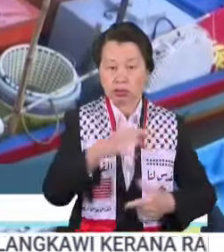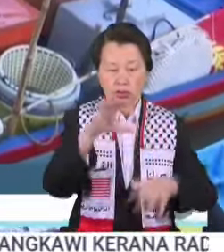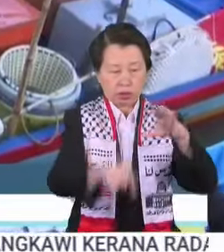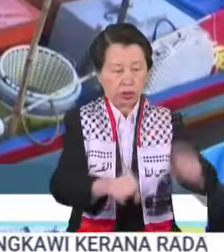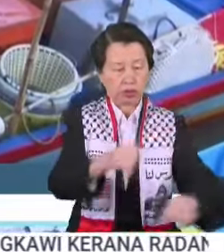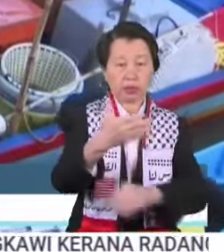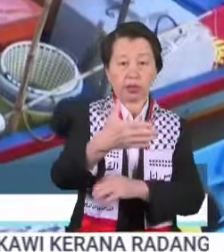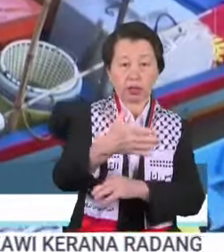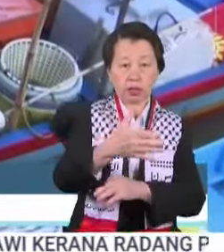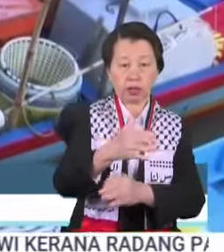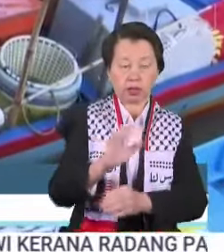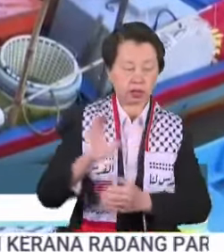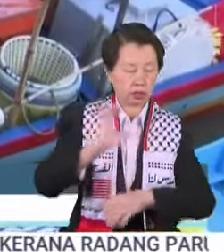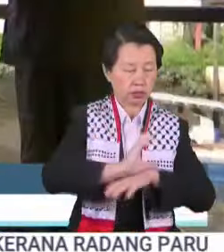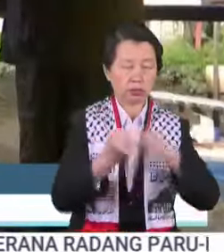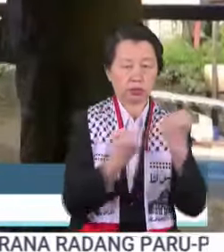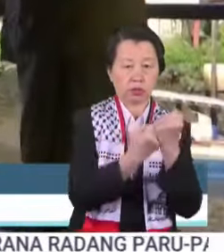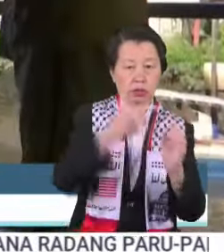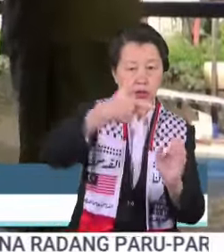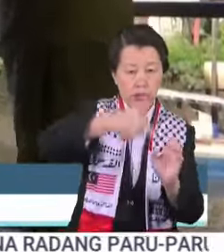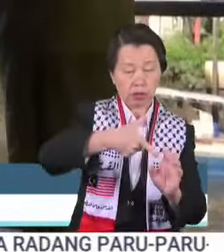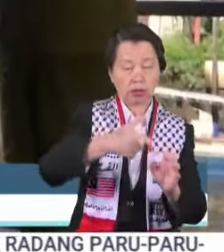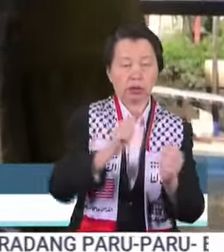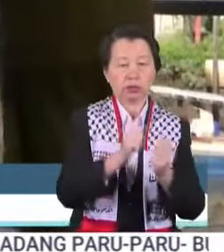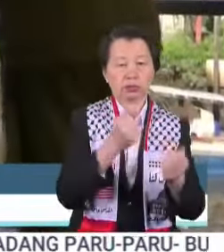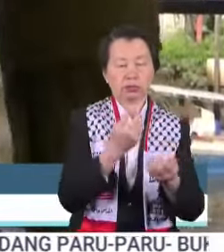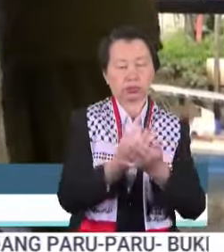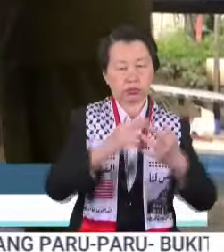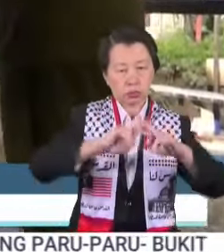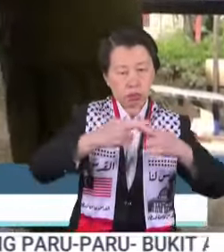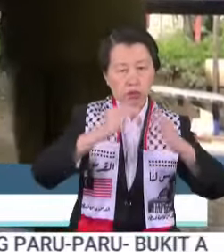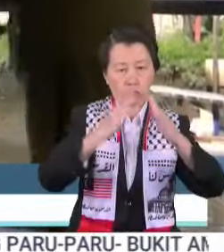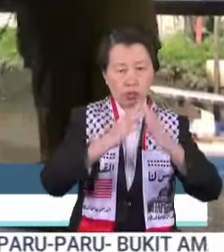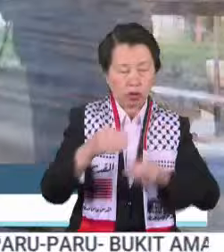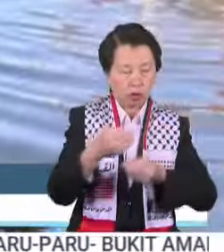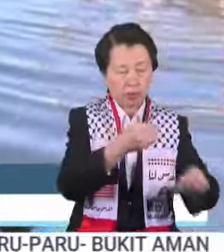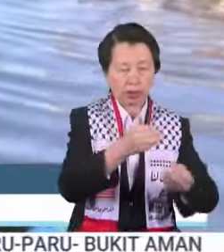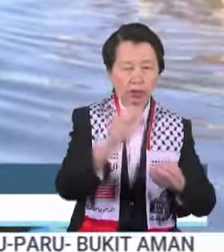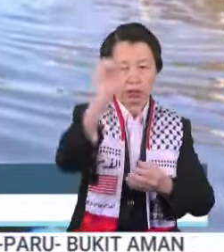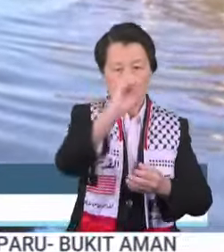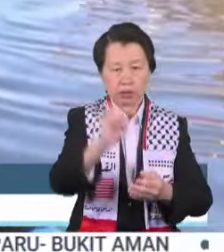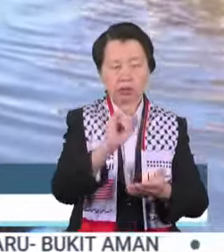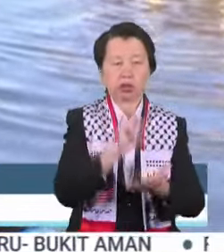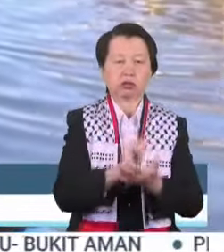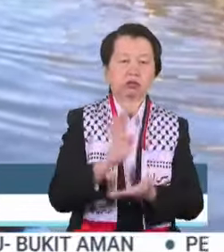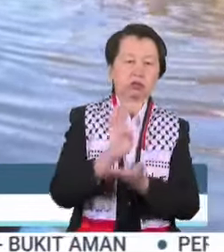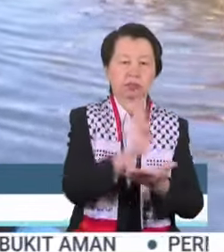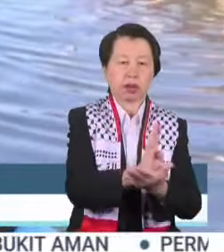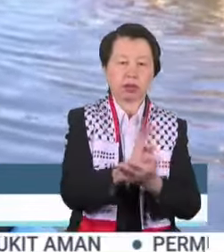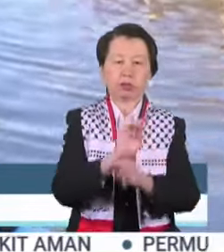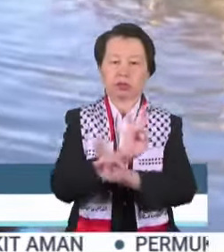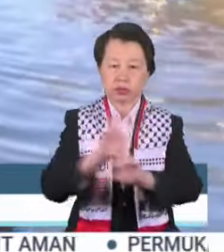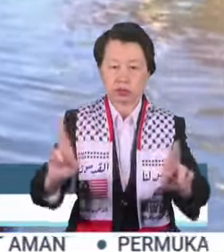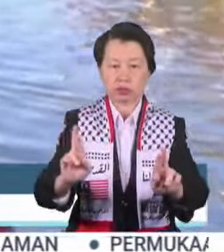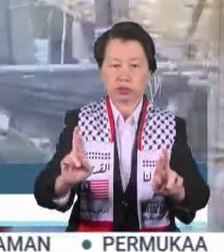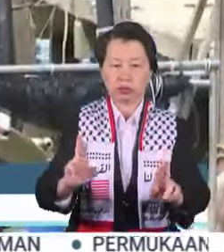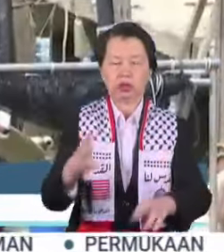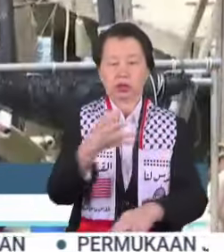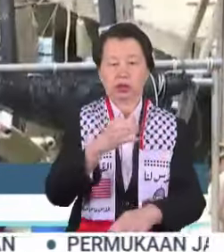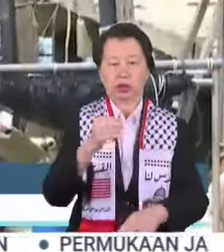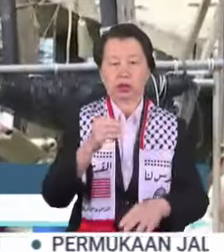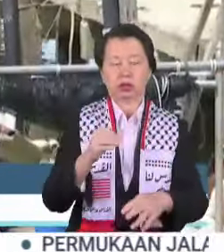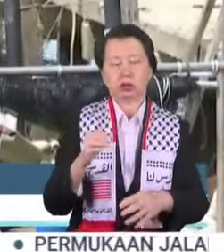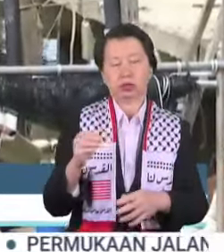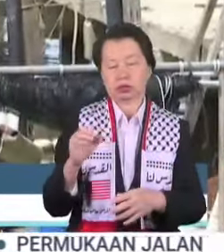tangkapan ikan, subsidi diesel, bantuan baik pulih rumah, pemberian dividen antara bentuk bantuan yang disediakan. Juga